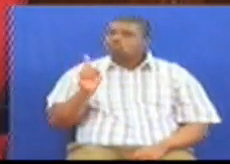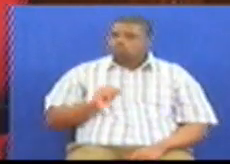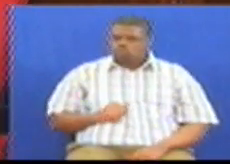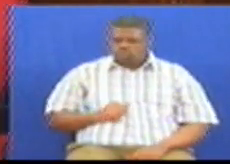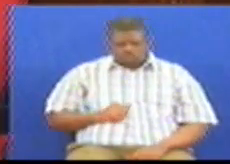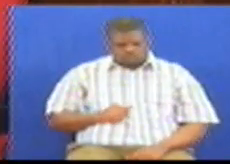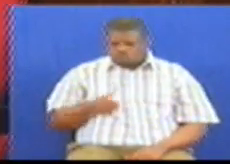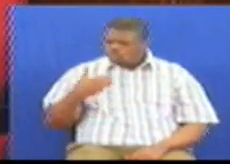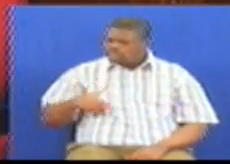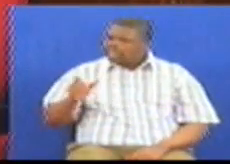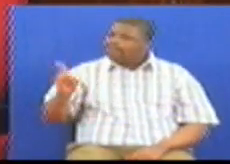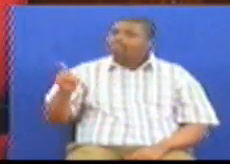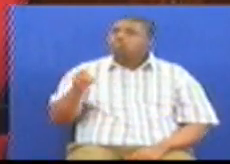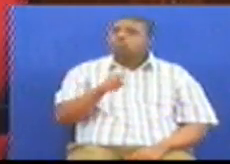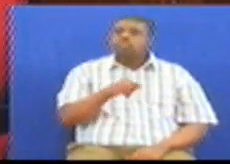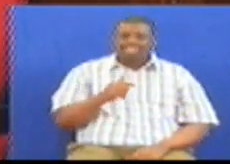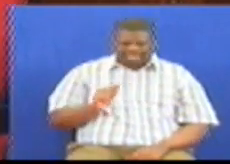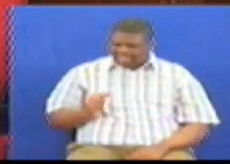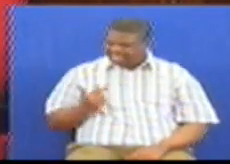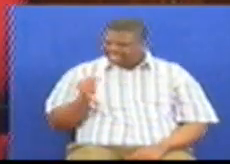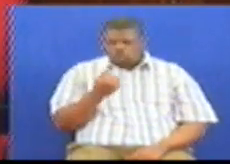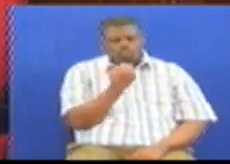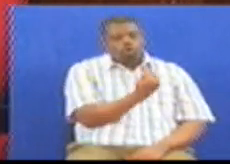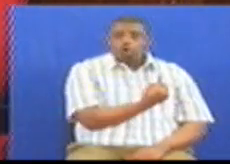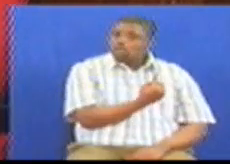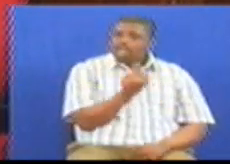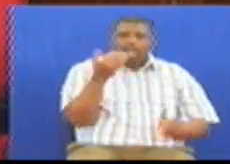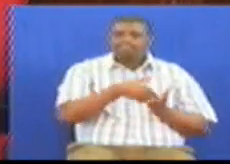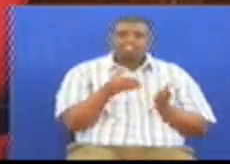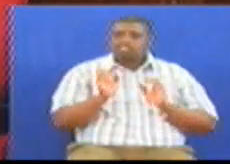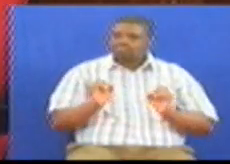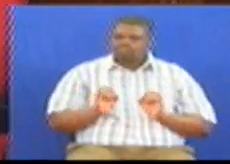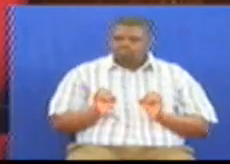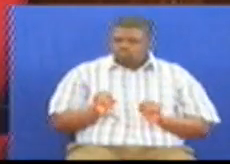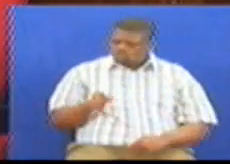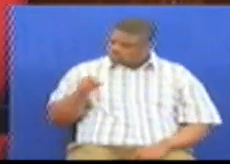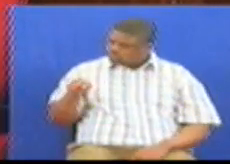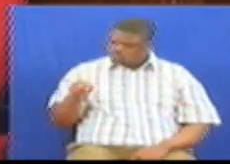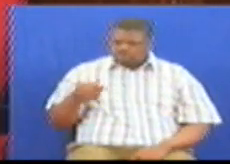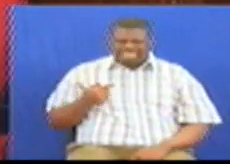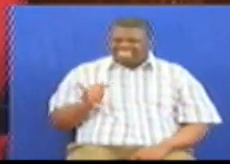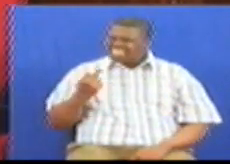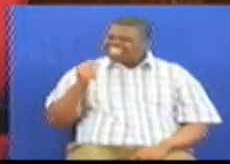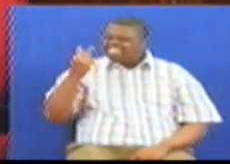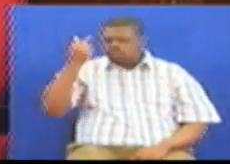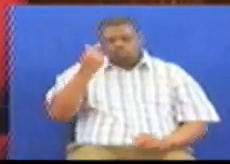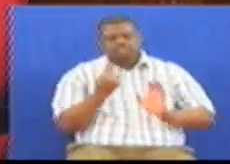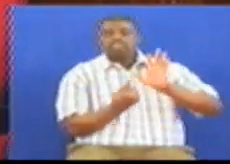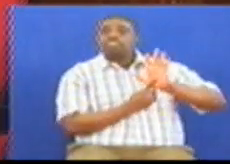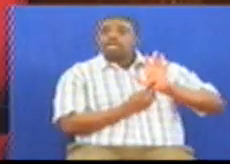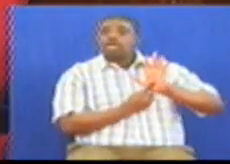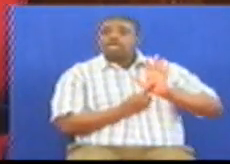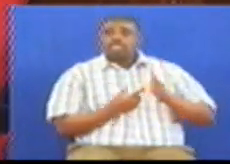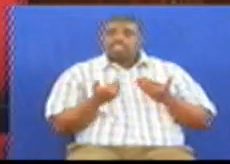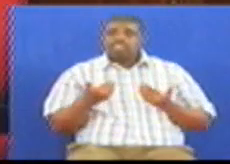Kuna wizara zina trilioni 1, zingine hata trilioni 1 hazijafika, lakini huyu ana trilioni 6. Na